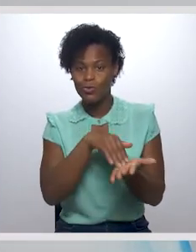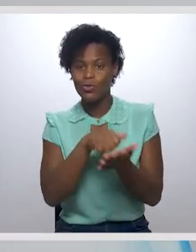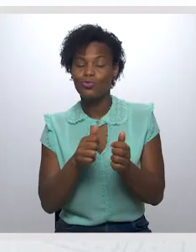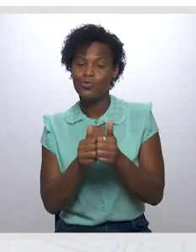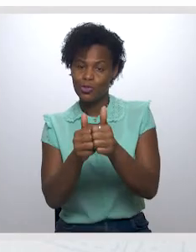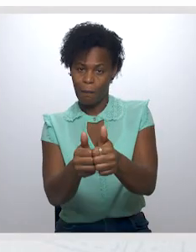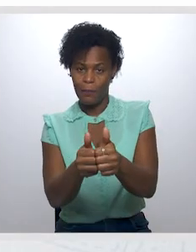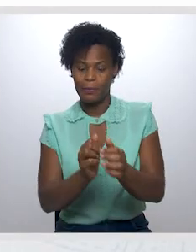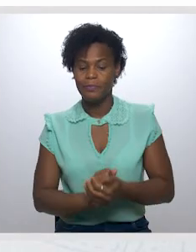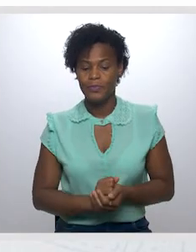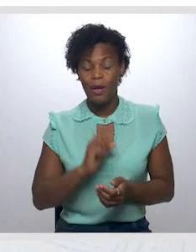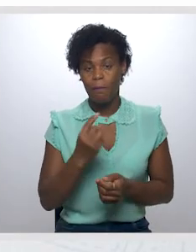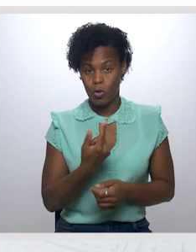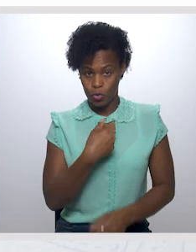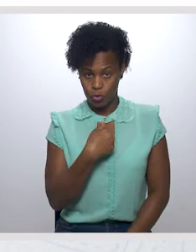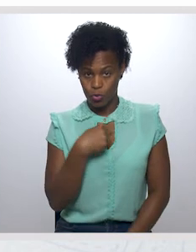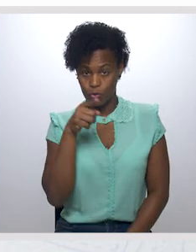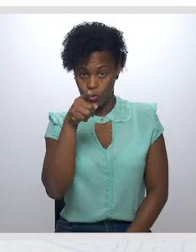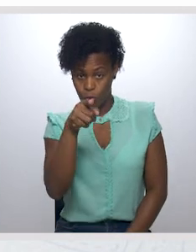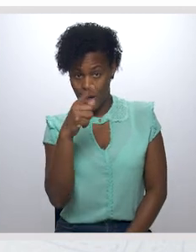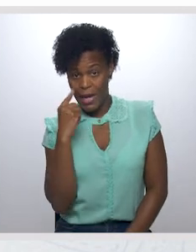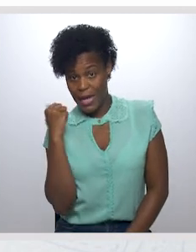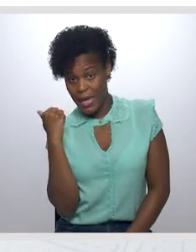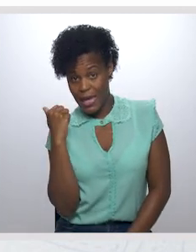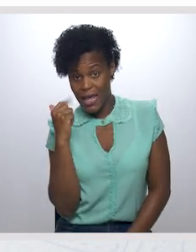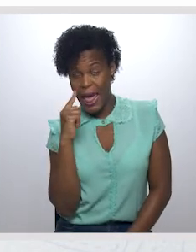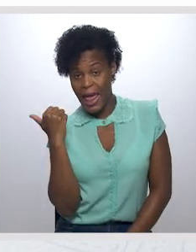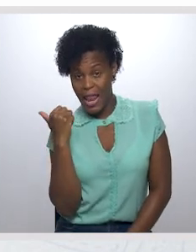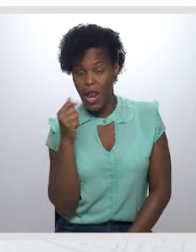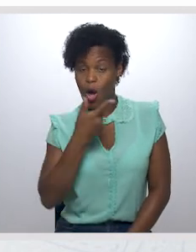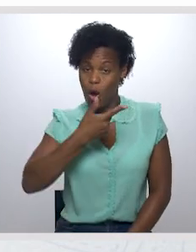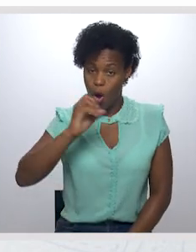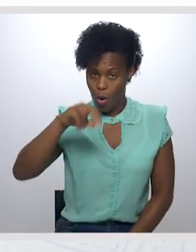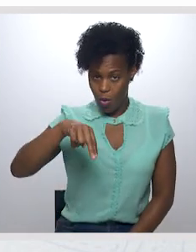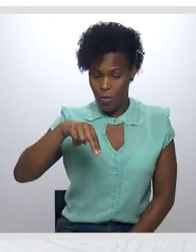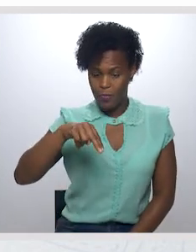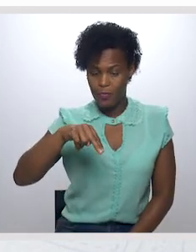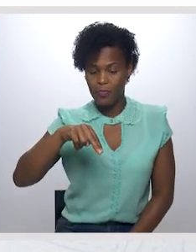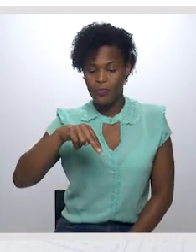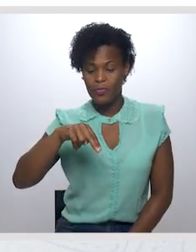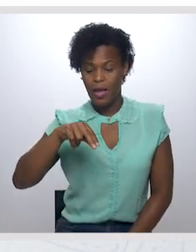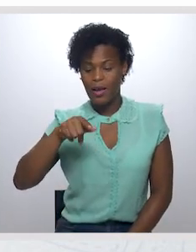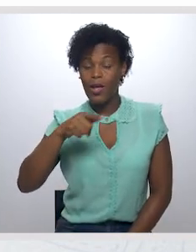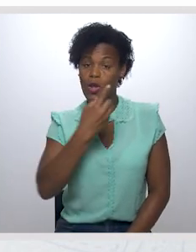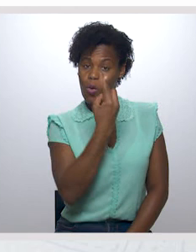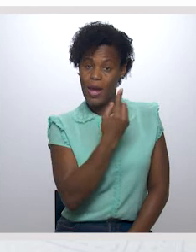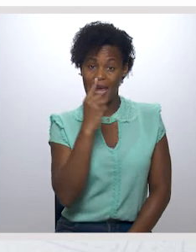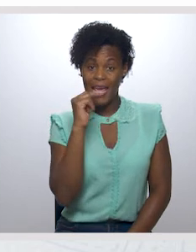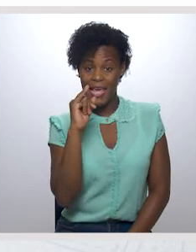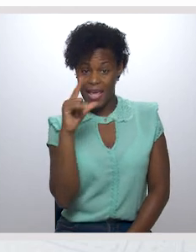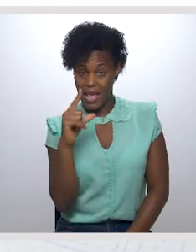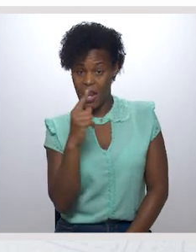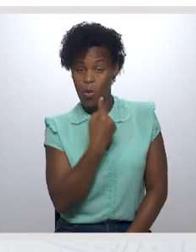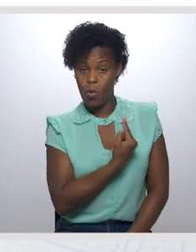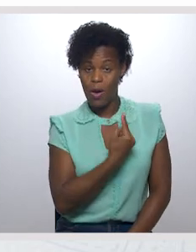ensemble. Pour je, tu, il, elle, on, pluriel singulier,